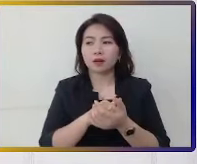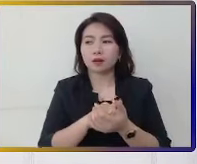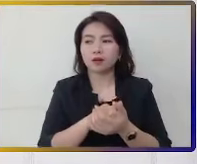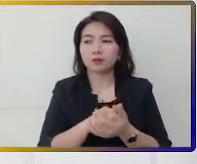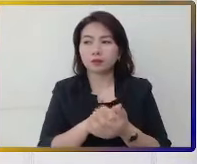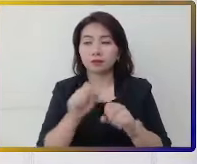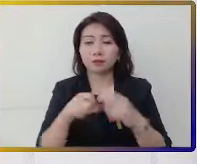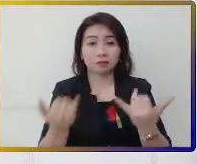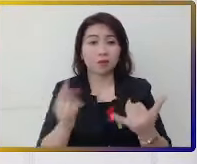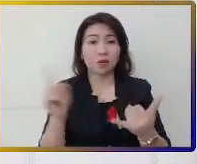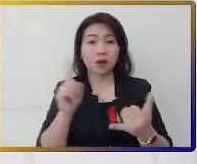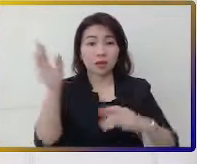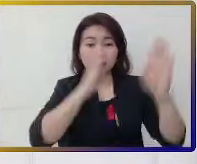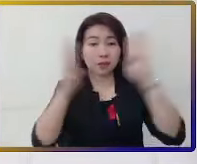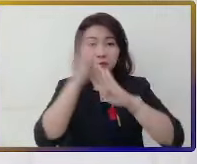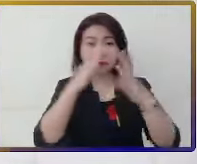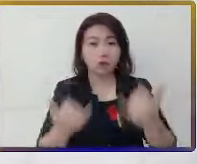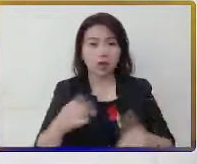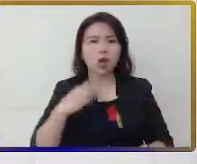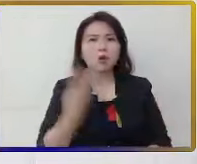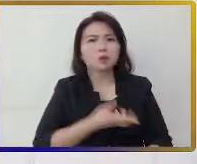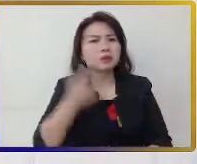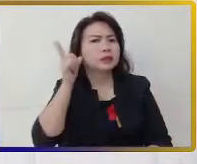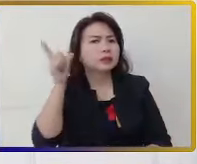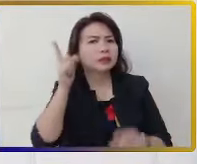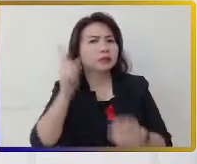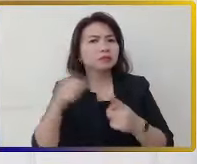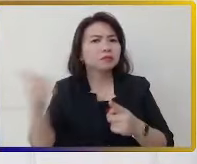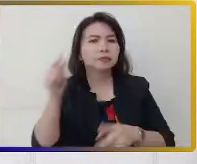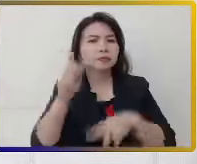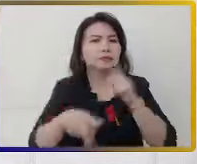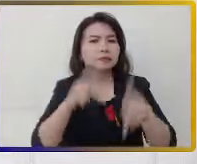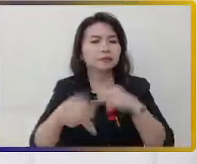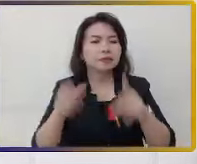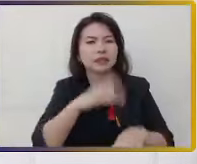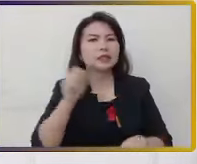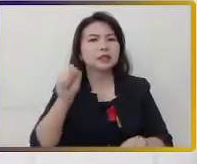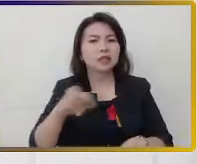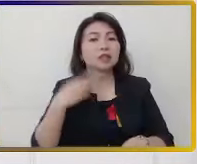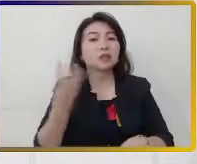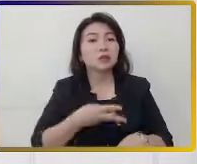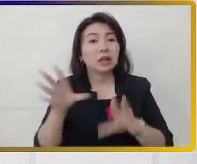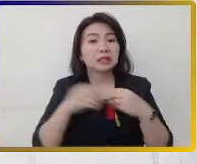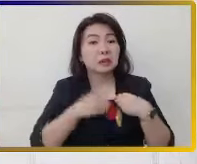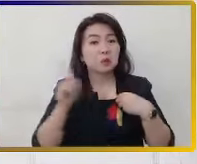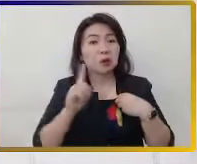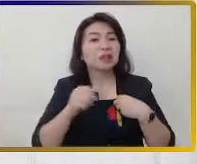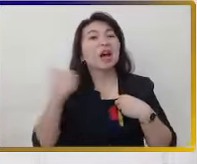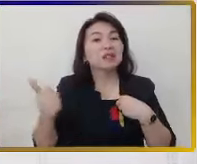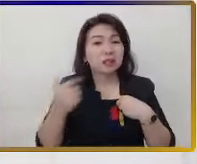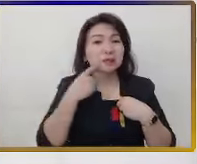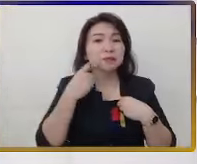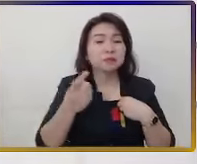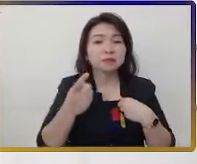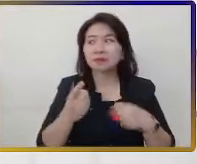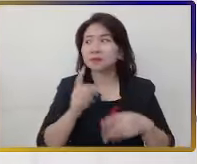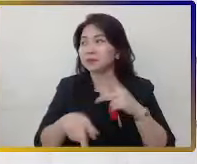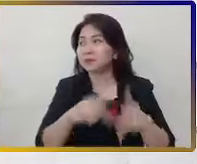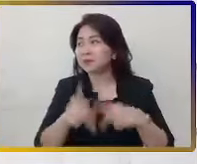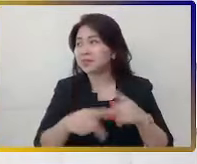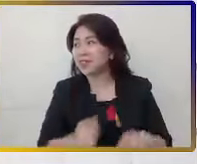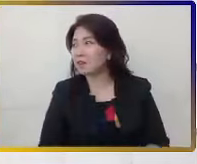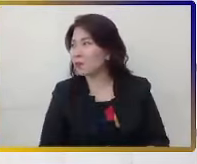So, ang problema ho, nakikinig tayo sa maraming tao, nakikinig tayo, you understand, this is very dangerous,